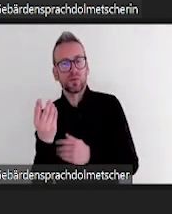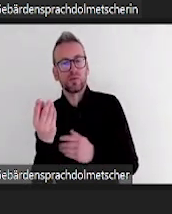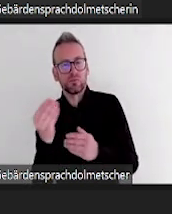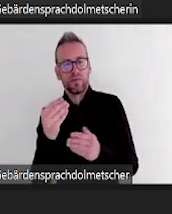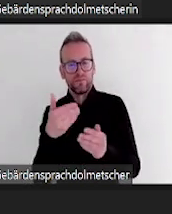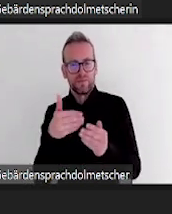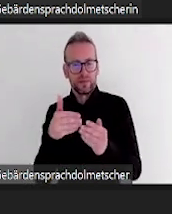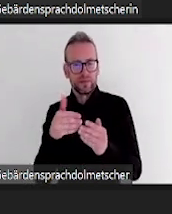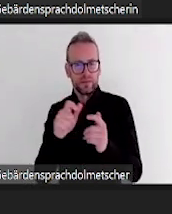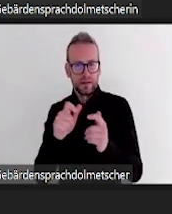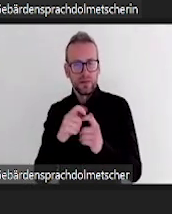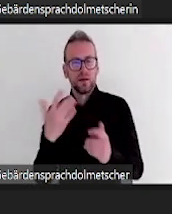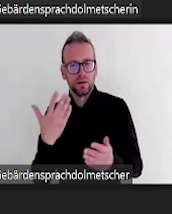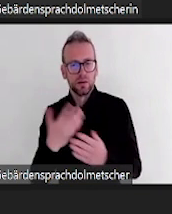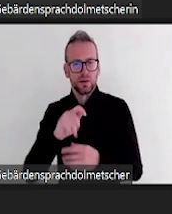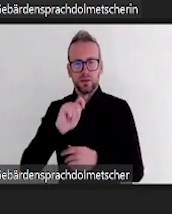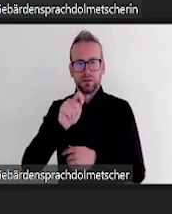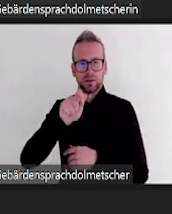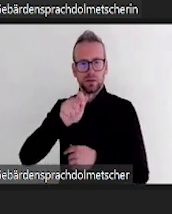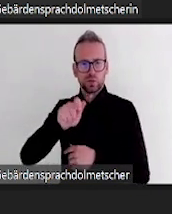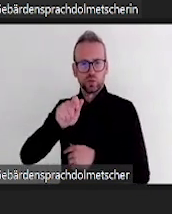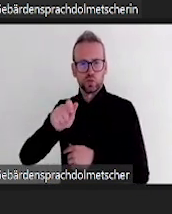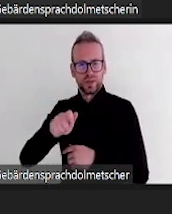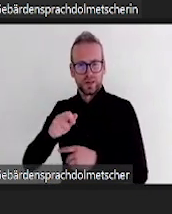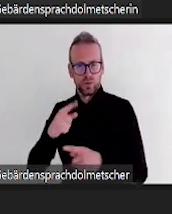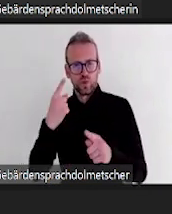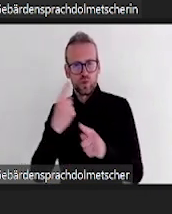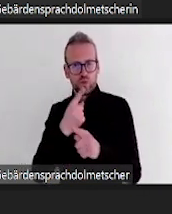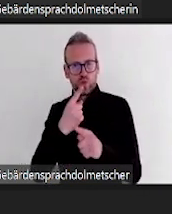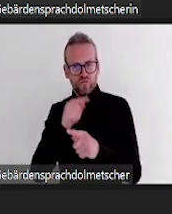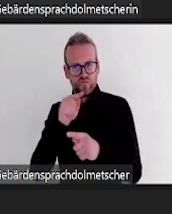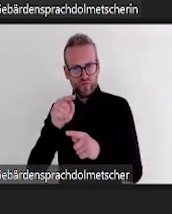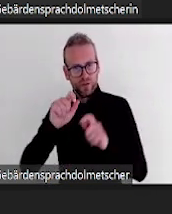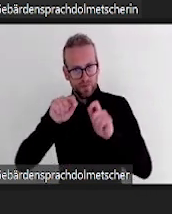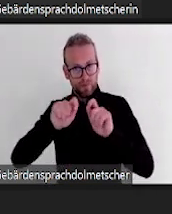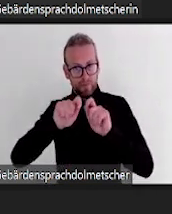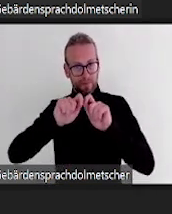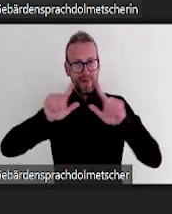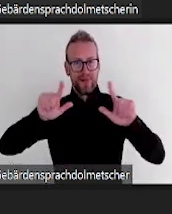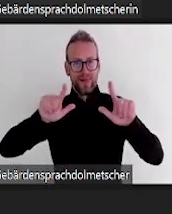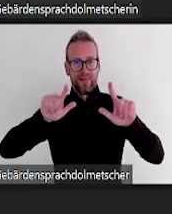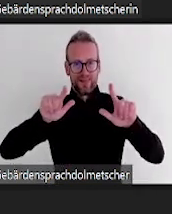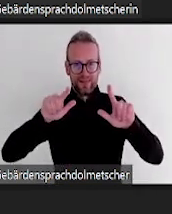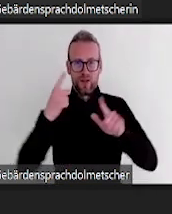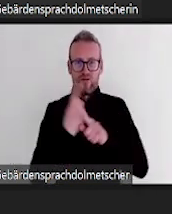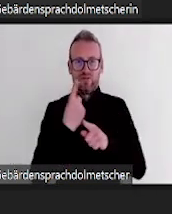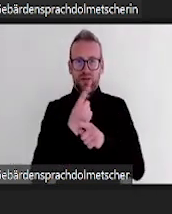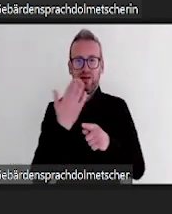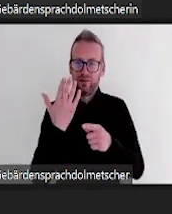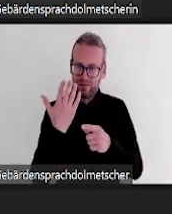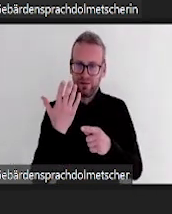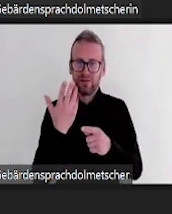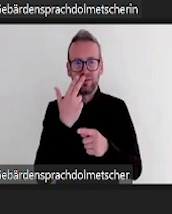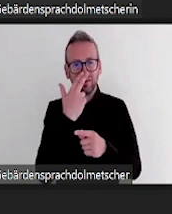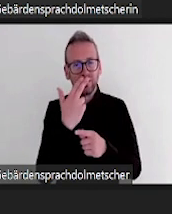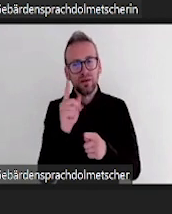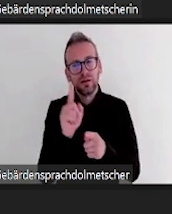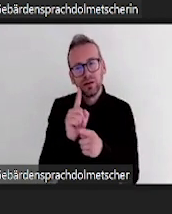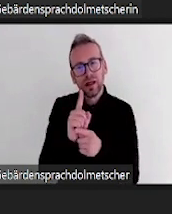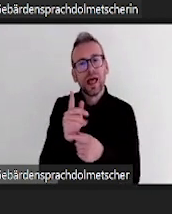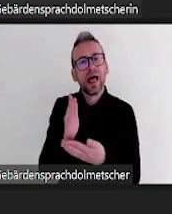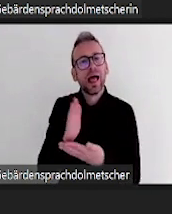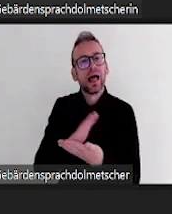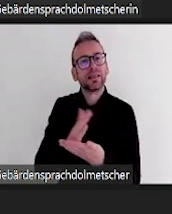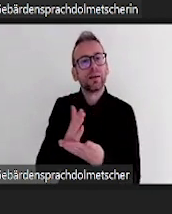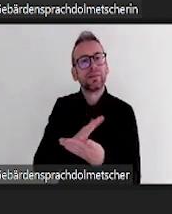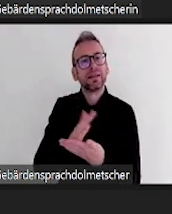die Lösung vorweggenommen. Eben diese didaktische Perspektive nochmal zu berücksichtigen, sagen, ist